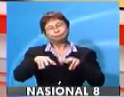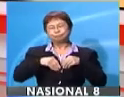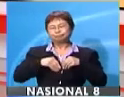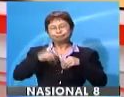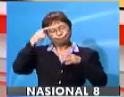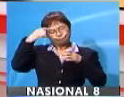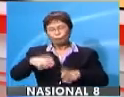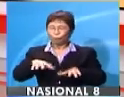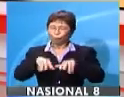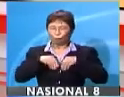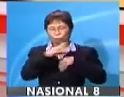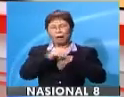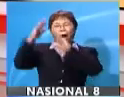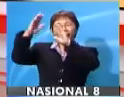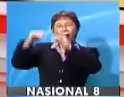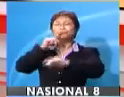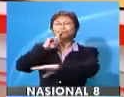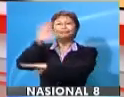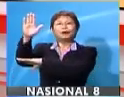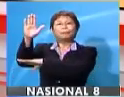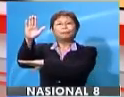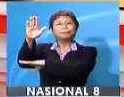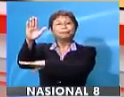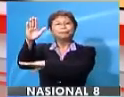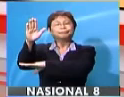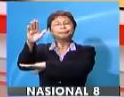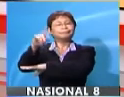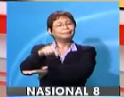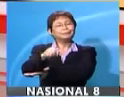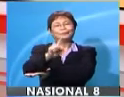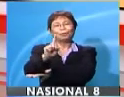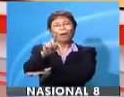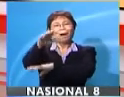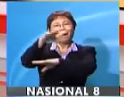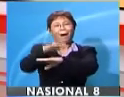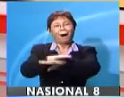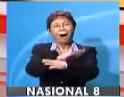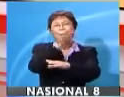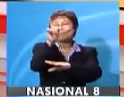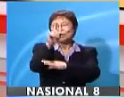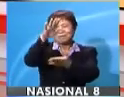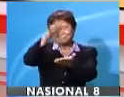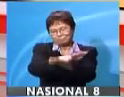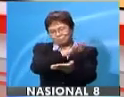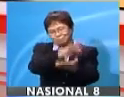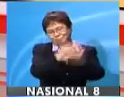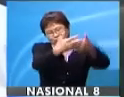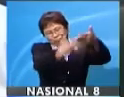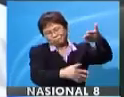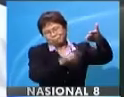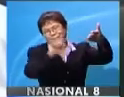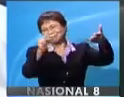keputusan berkenaan sambil berharap jaminan diberikan itu bukan atas kertas semata-mata.